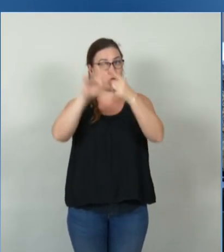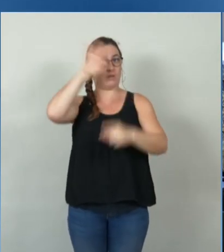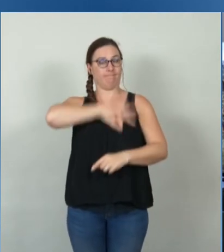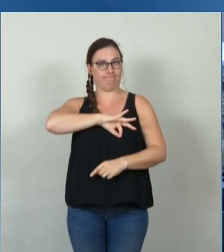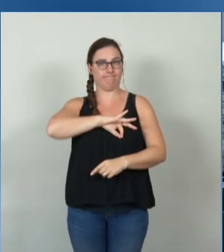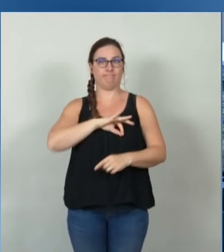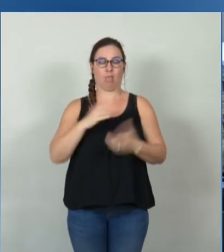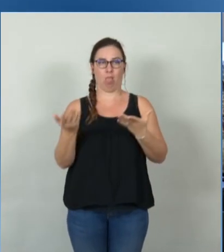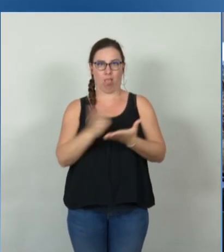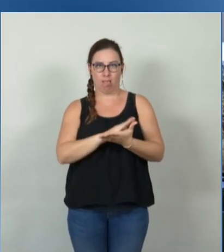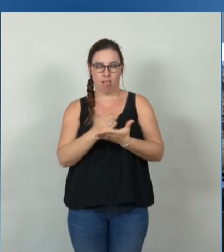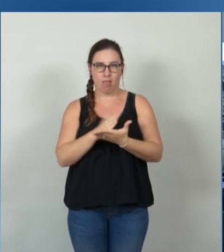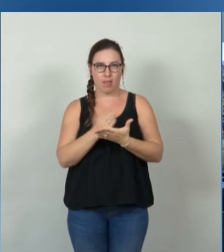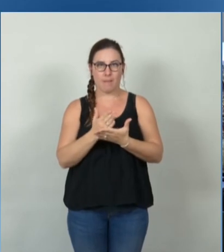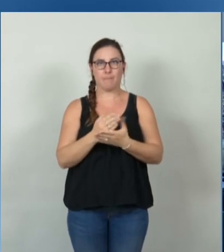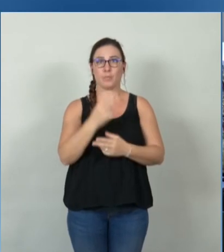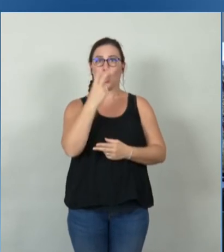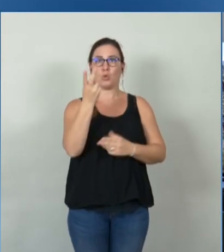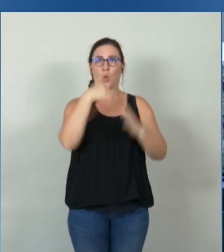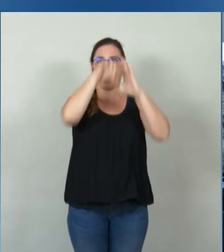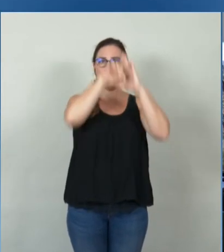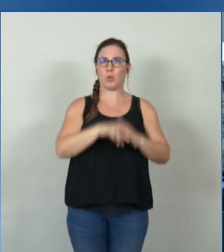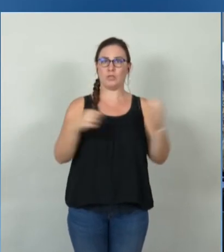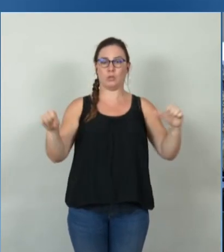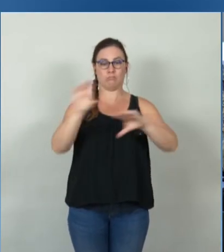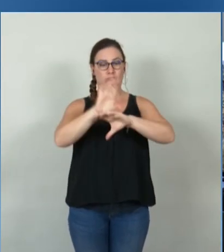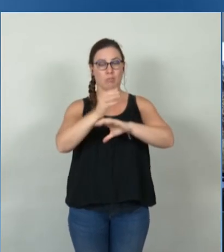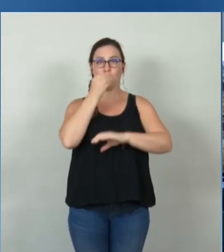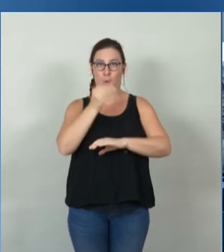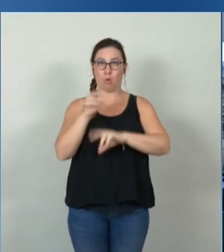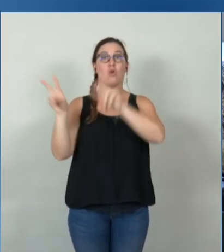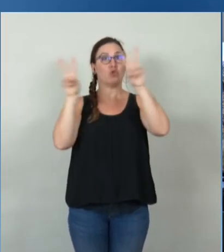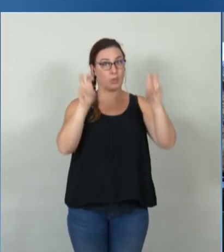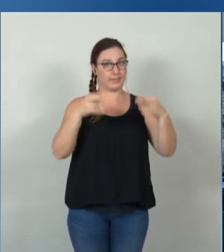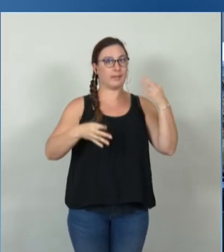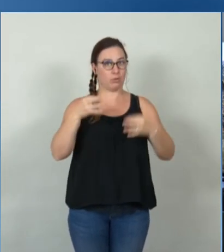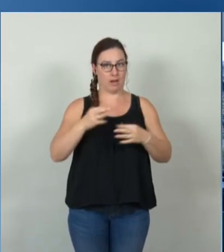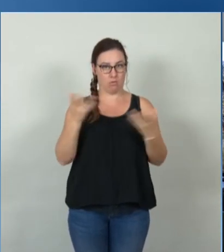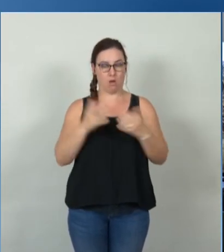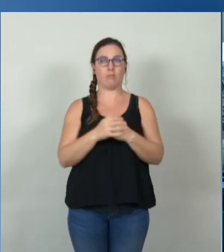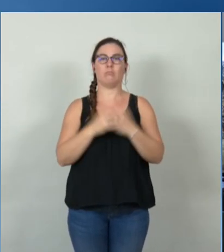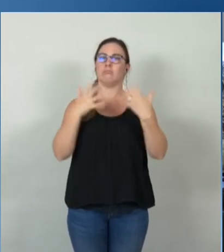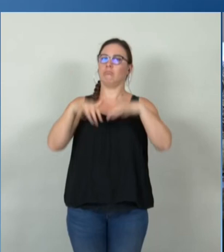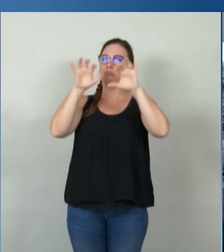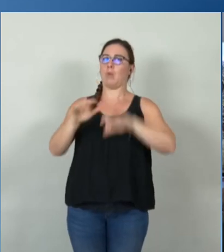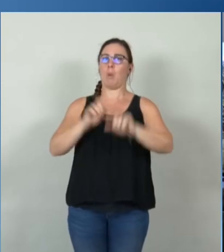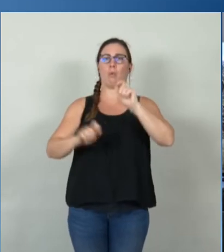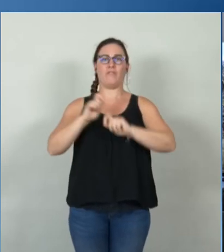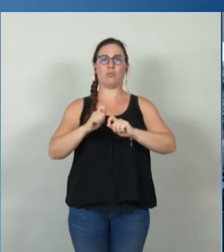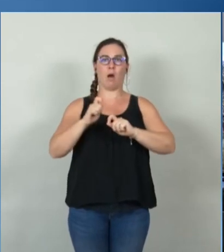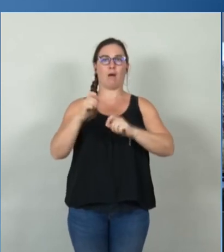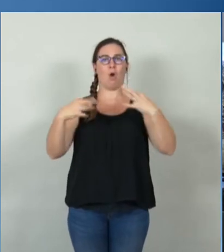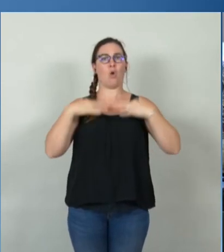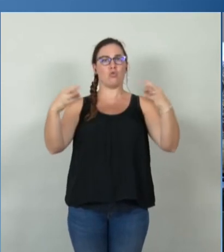dès lors les deux conditions cumulatives étant réunies je cite toujours le tribunal une administration provisoire par un tiers